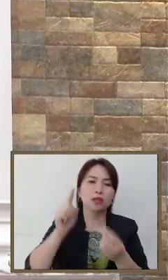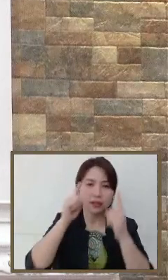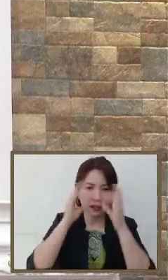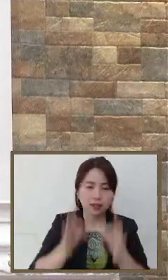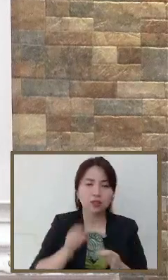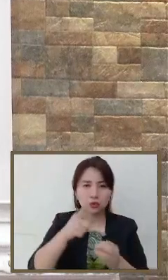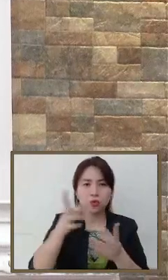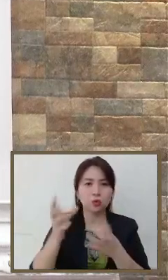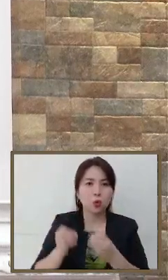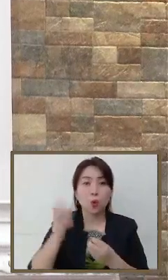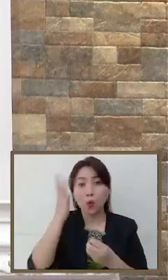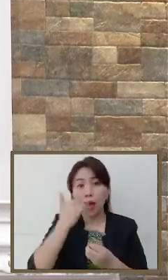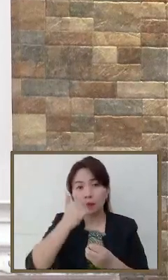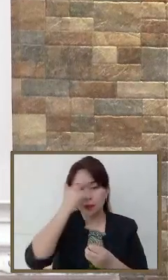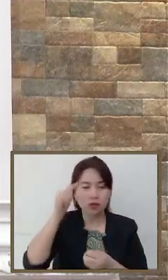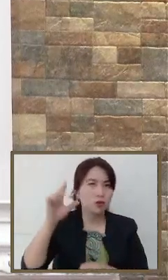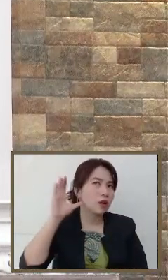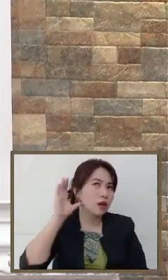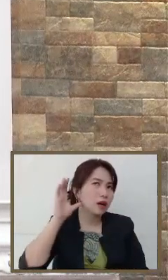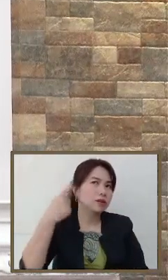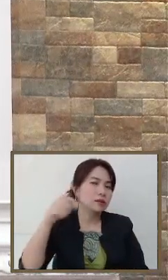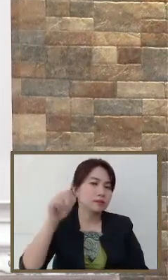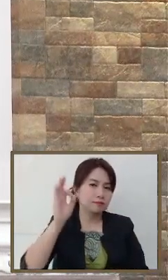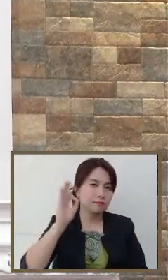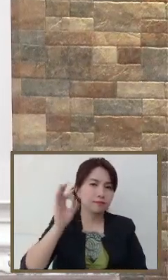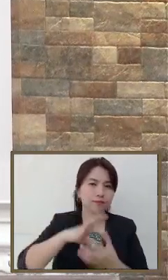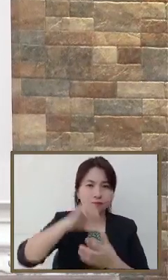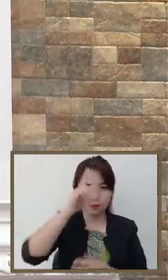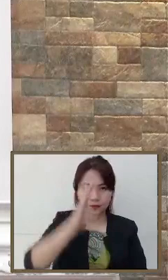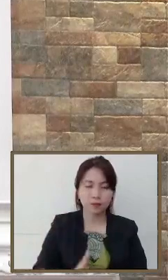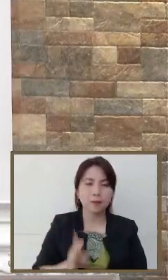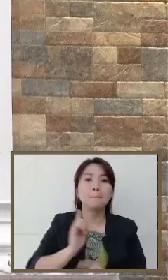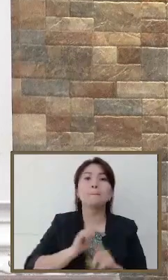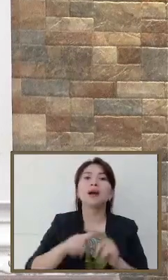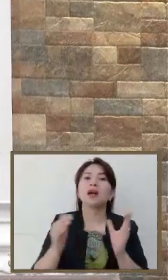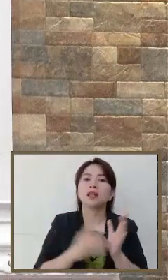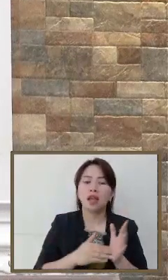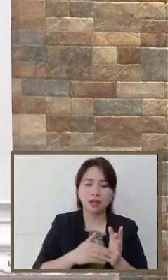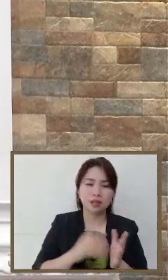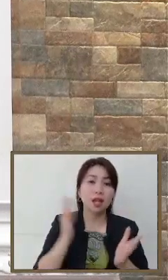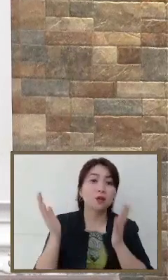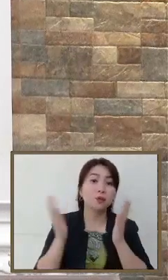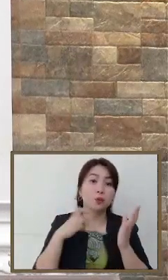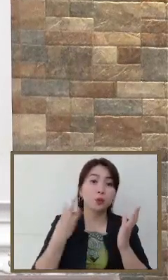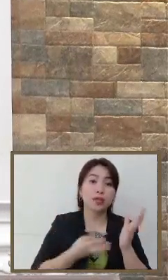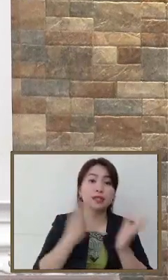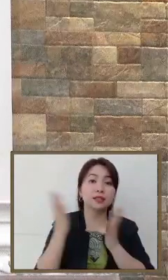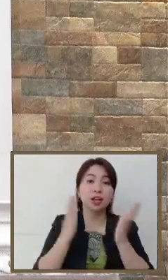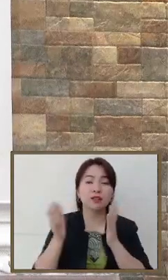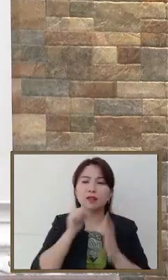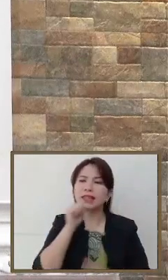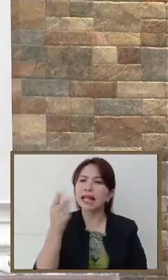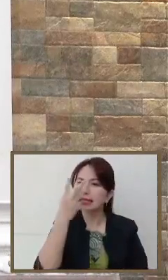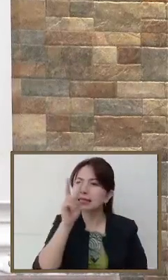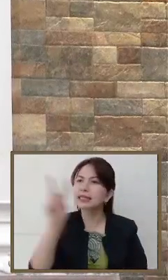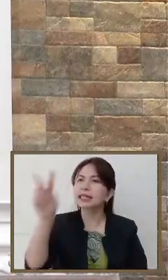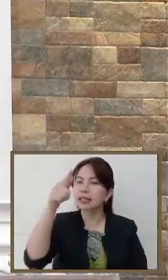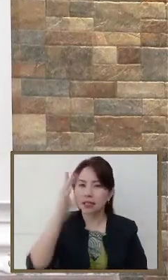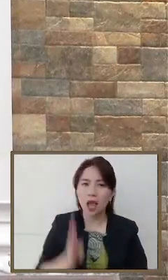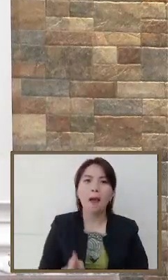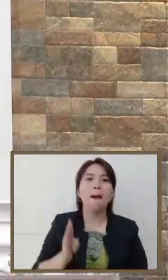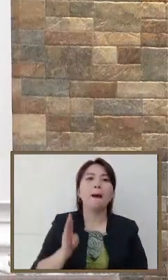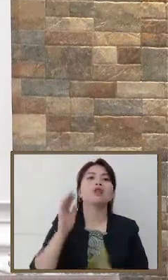Diyos Amen tandaan niyo po ang pinaglilingkuran natin a isang Diyos a hindi nakikita and it takes